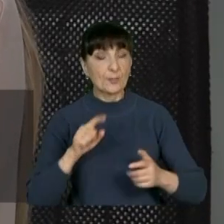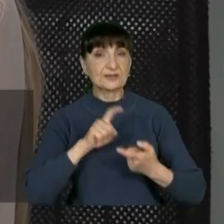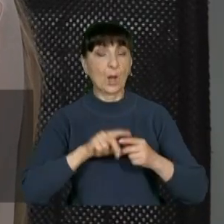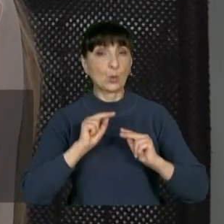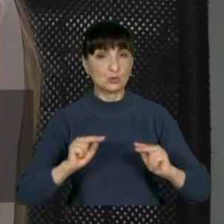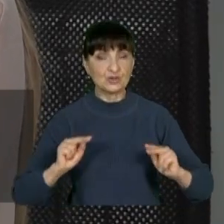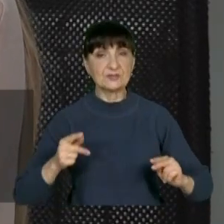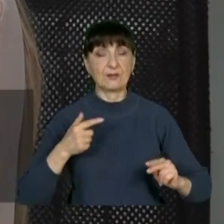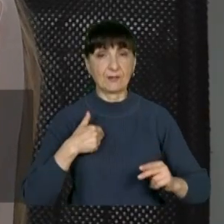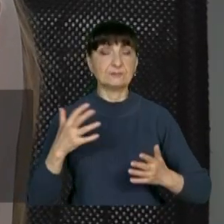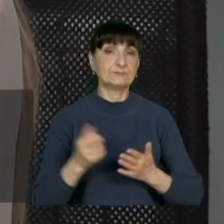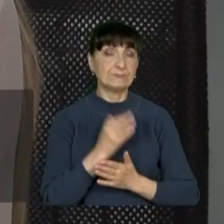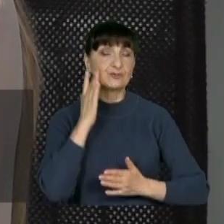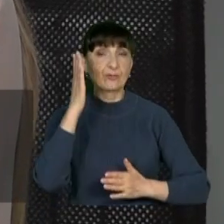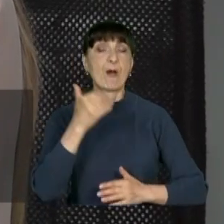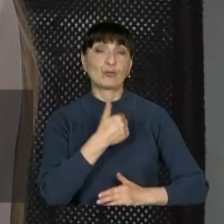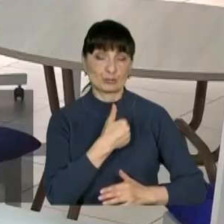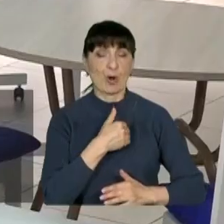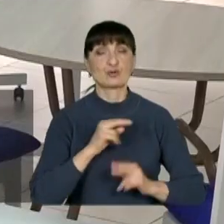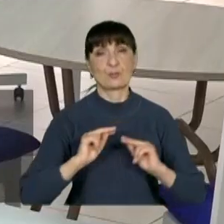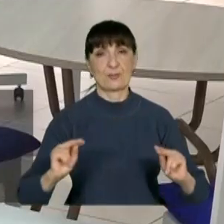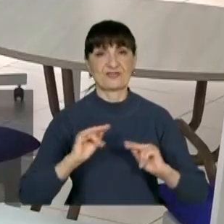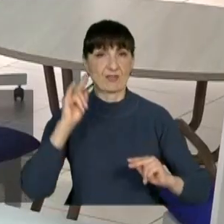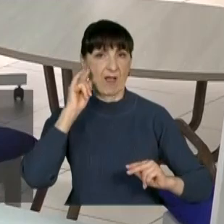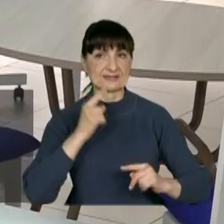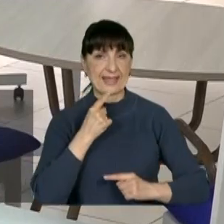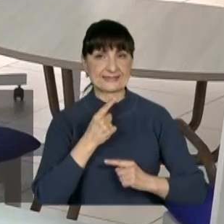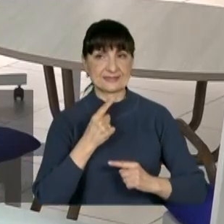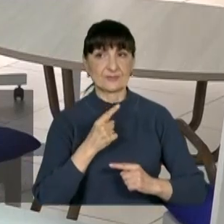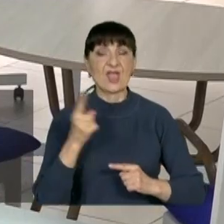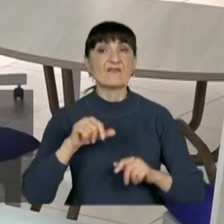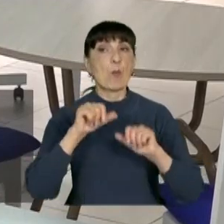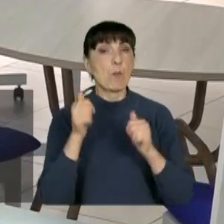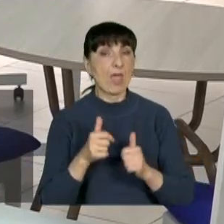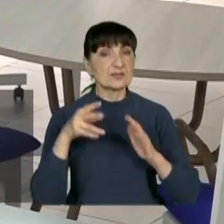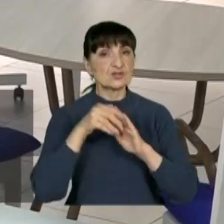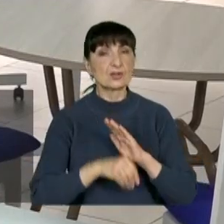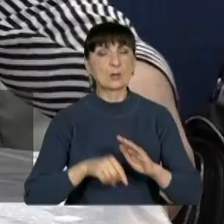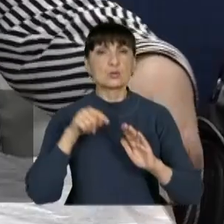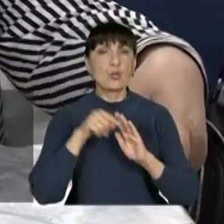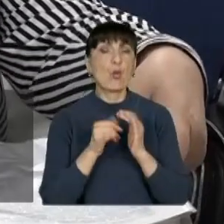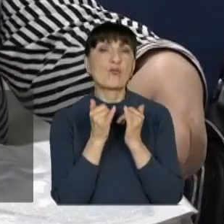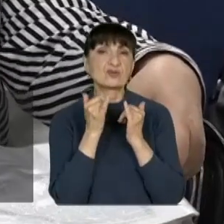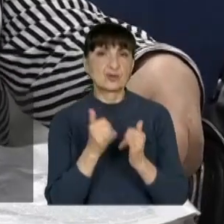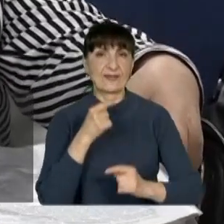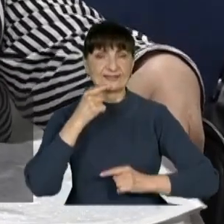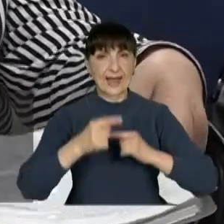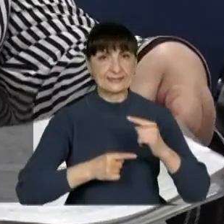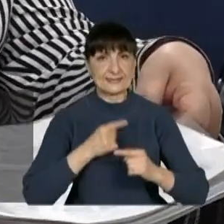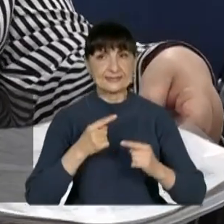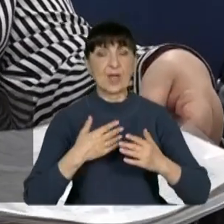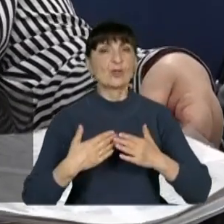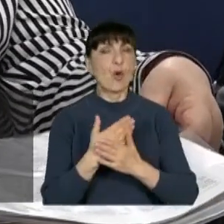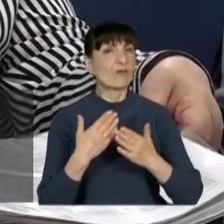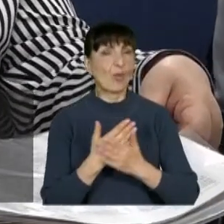учителям, я обрела мечту преподавать казахский язык. Методы обучения Алины Кан сочетают в себе глубокое уважение к традициям и